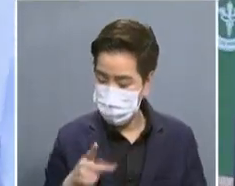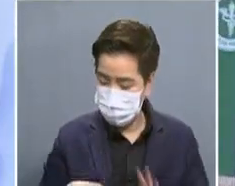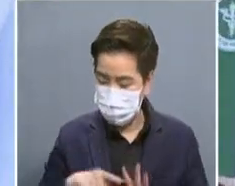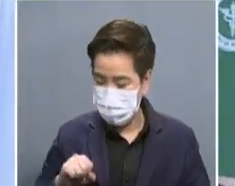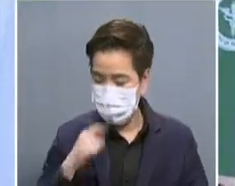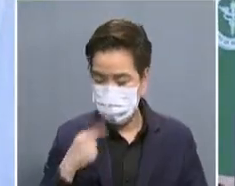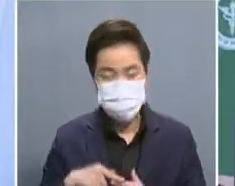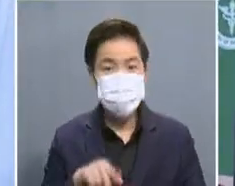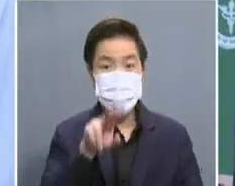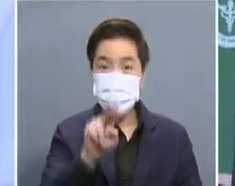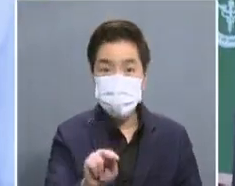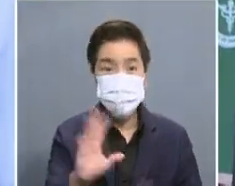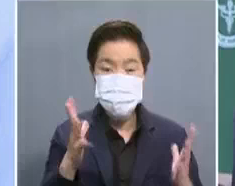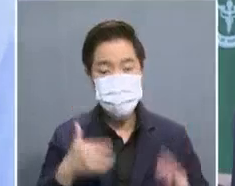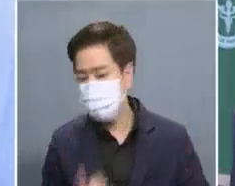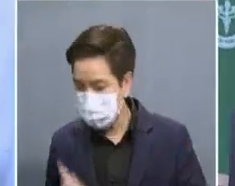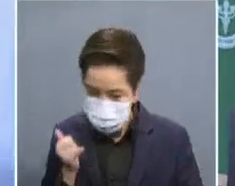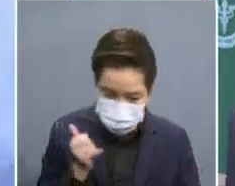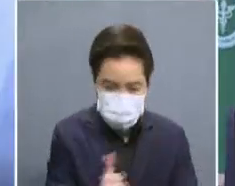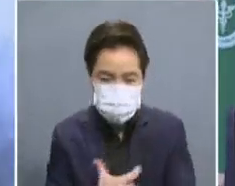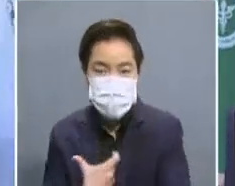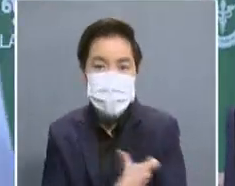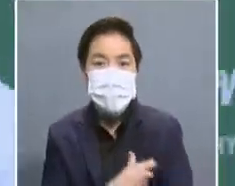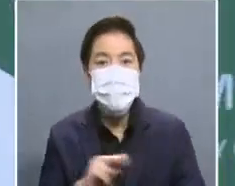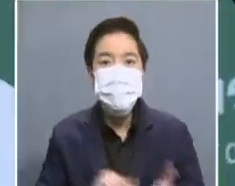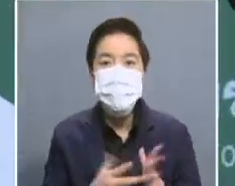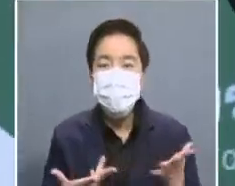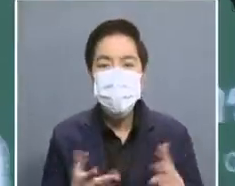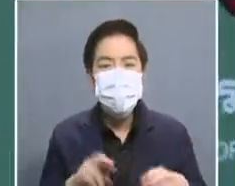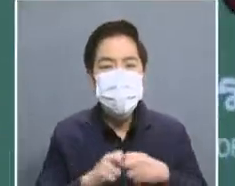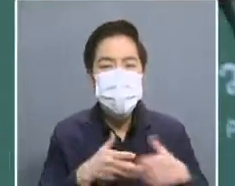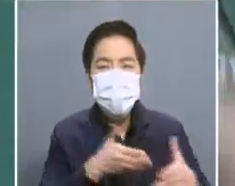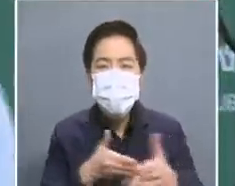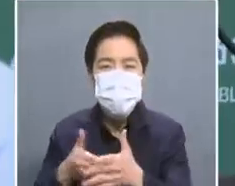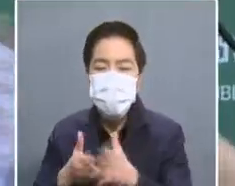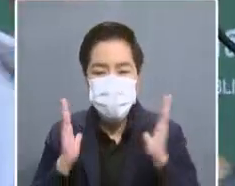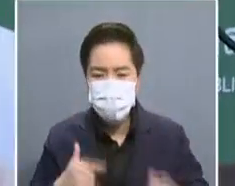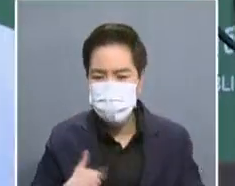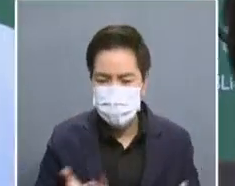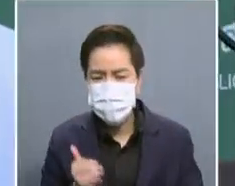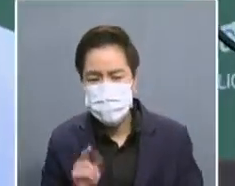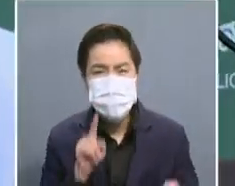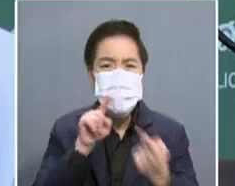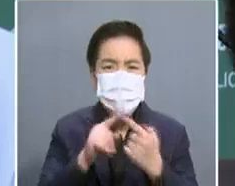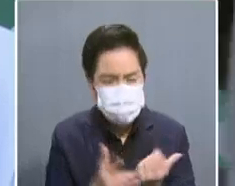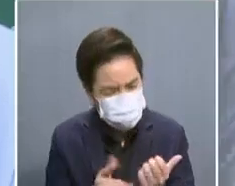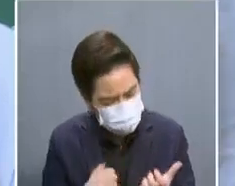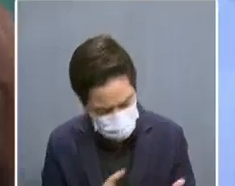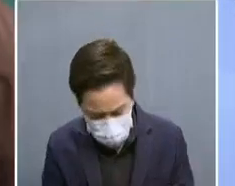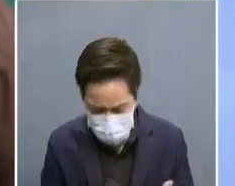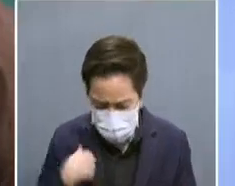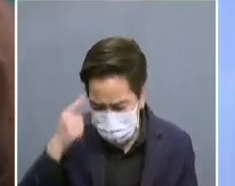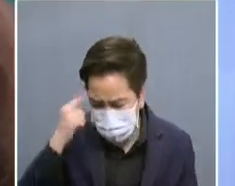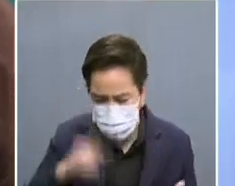นแบบไม่ได้หมายล่วงหน้าหรือว่า walk in เนี่ยคือมันจะช่วยลดอุปสรรคของคนที่ไม่สามารถจะเข้าถึงเทคโนโลยีหรือคน